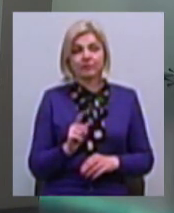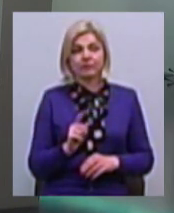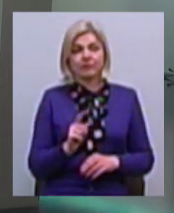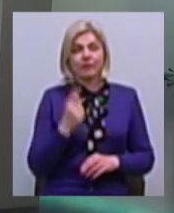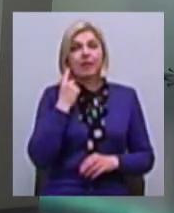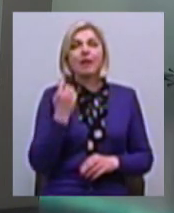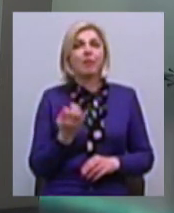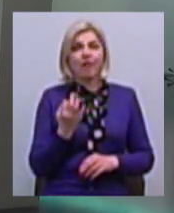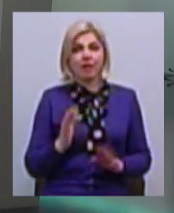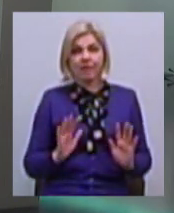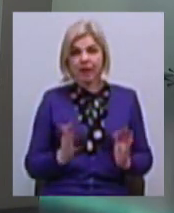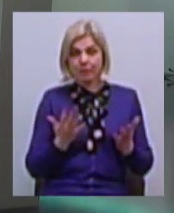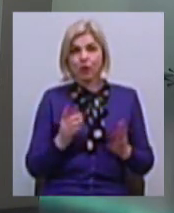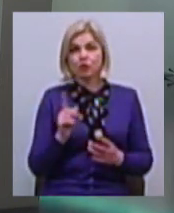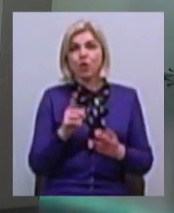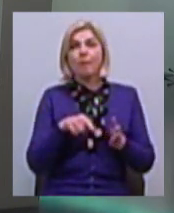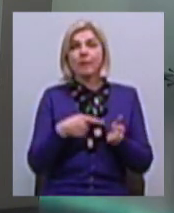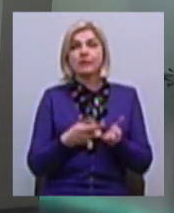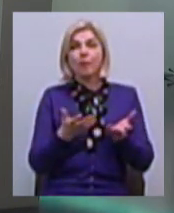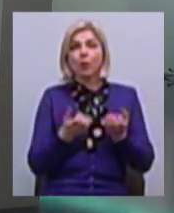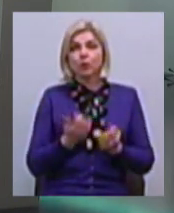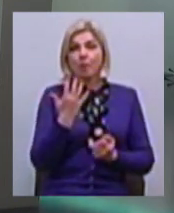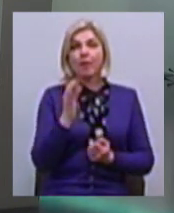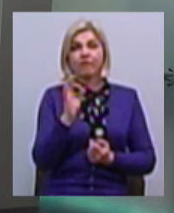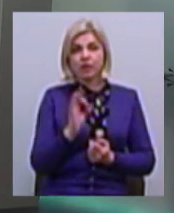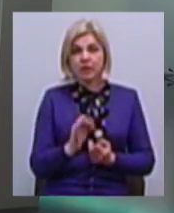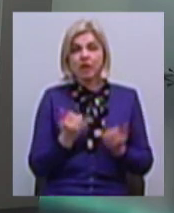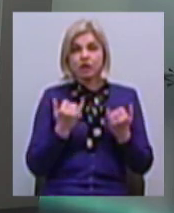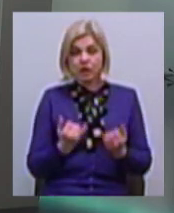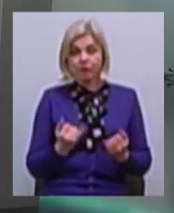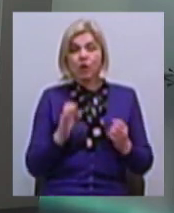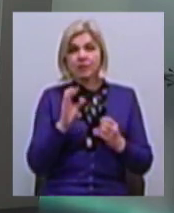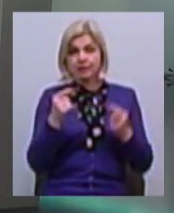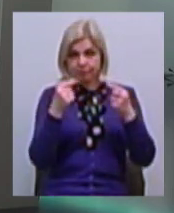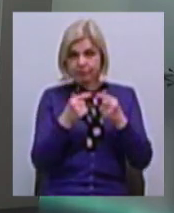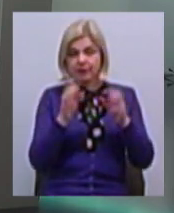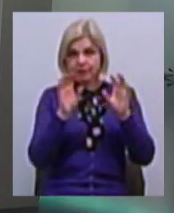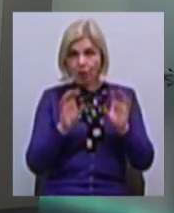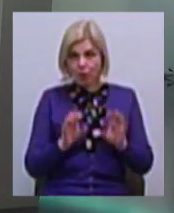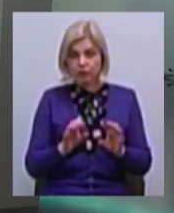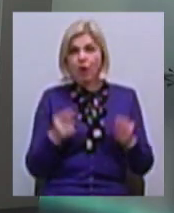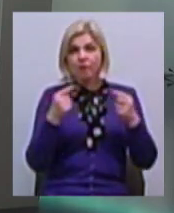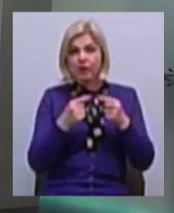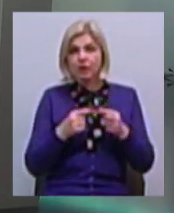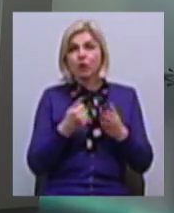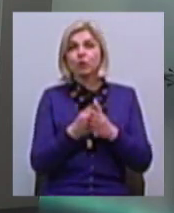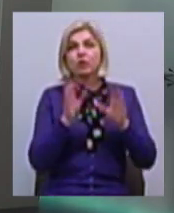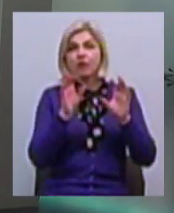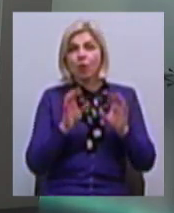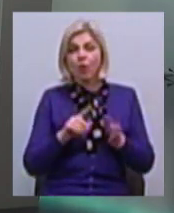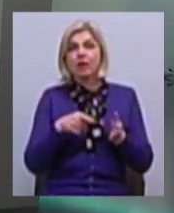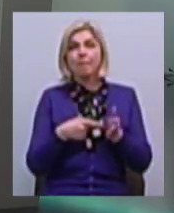небувалий випадок, що місто отримує 5%, то сьогодні, згідно з діючим законодавством, відповідно до закону про містобудування